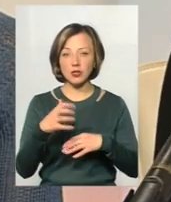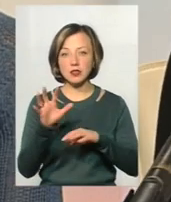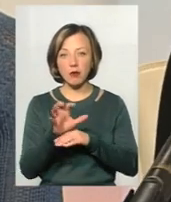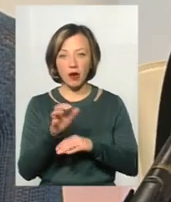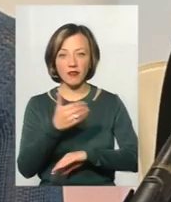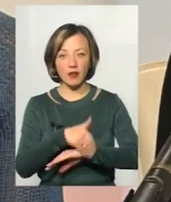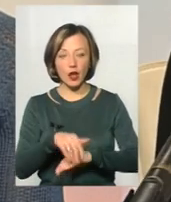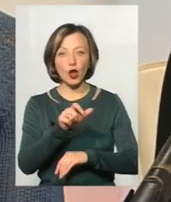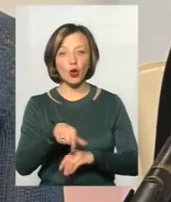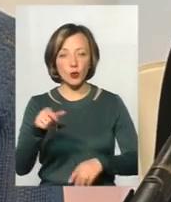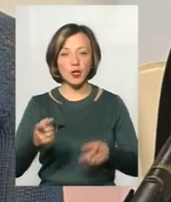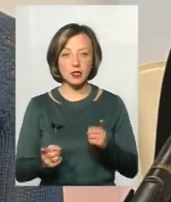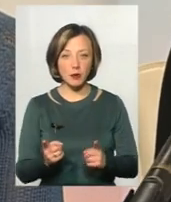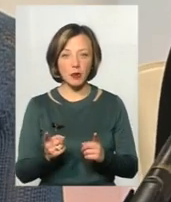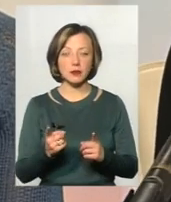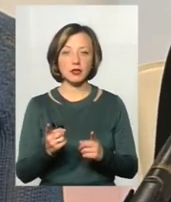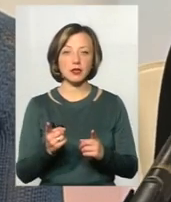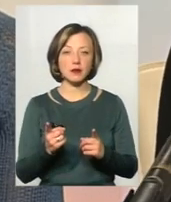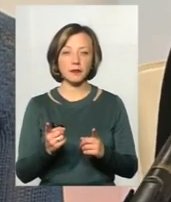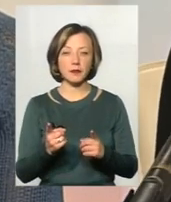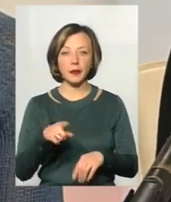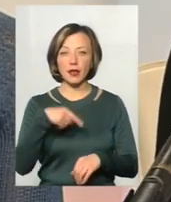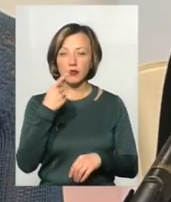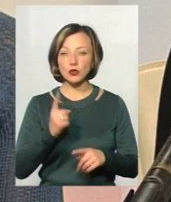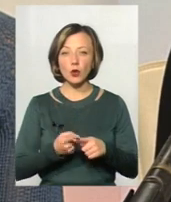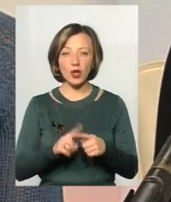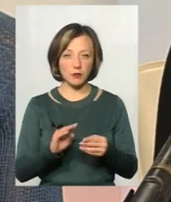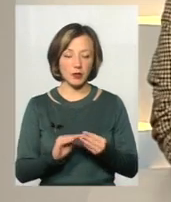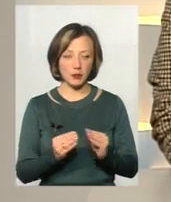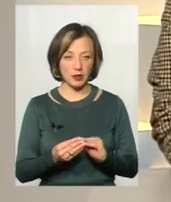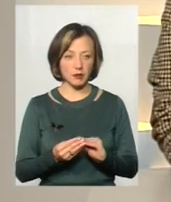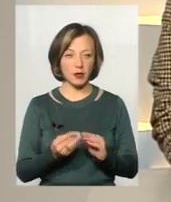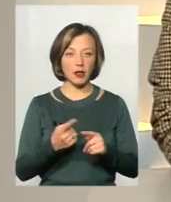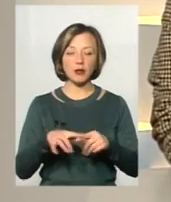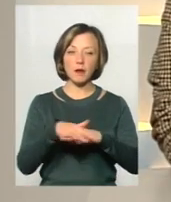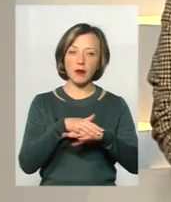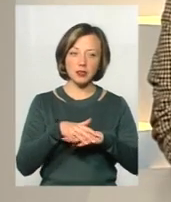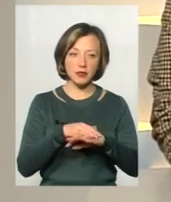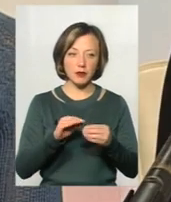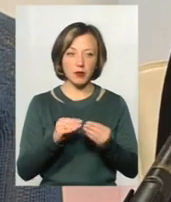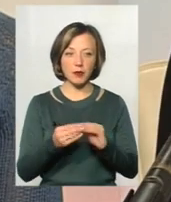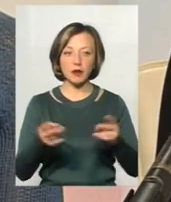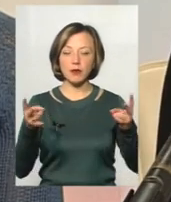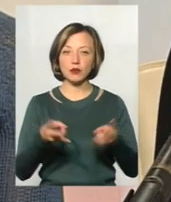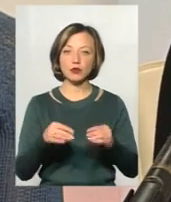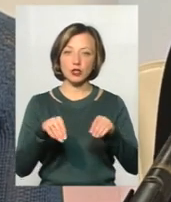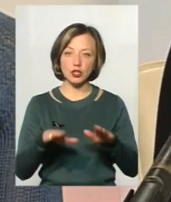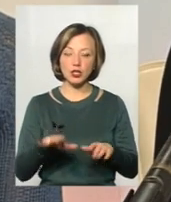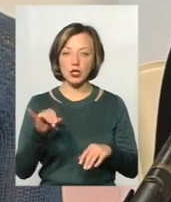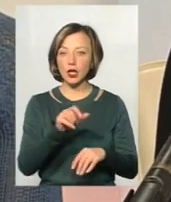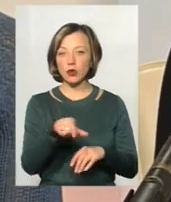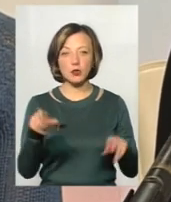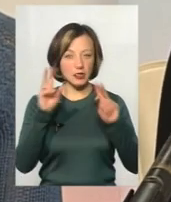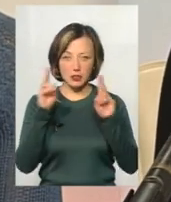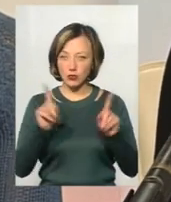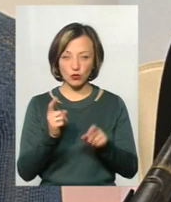знаете, и люди на самом деле, они говорят, что это проблема, это массовая проблема, и ее нужно решать, и люди не